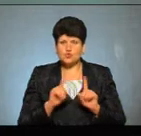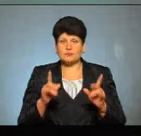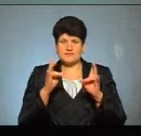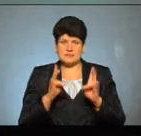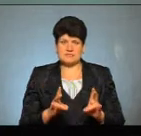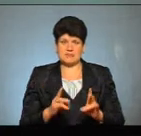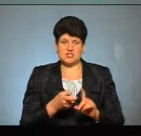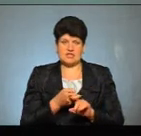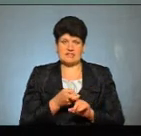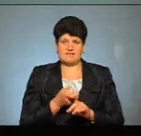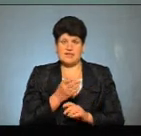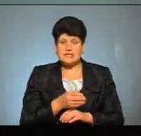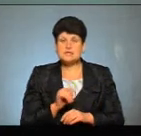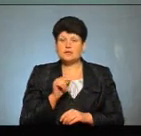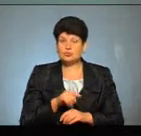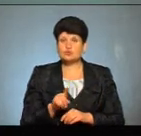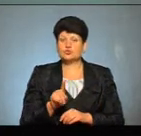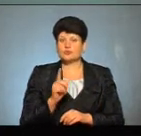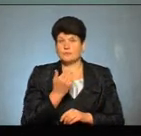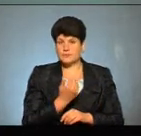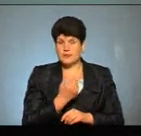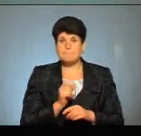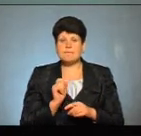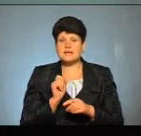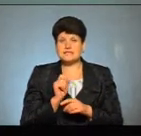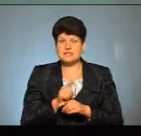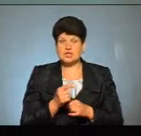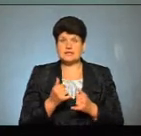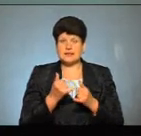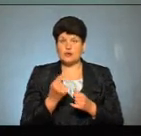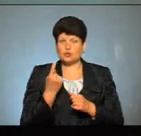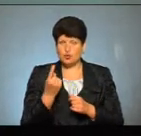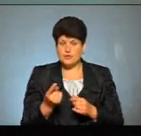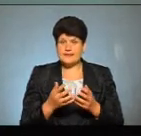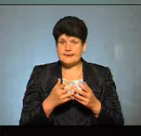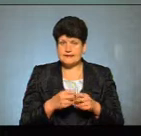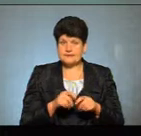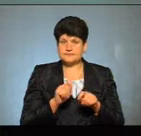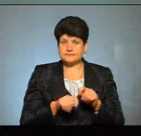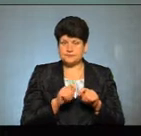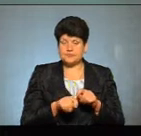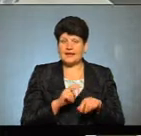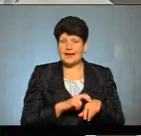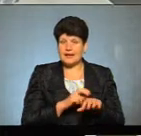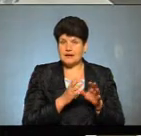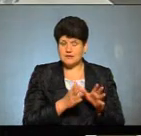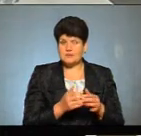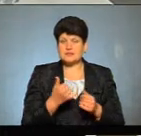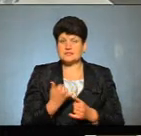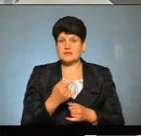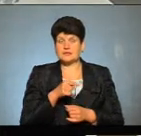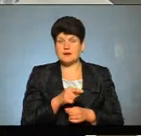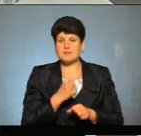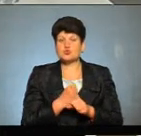інфекцій, тому що вона призначалася для одної кількості досліджень лікарів, зараз там